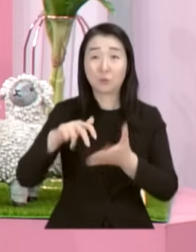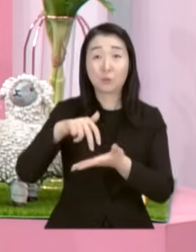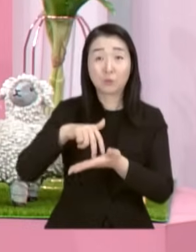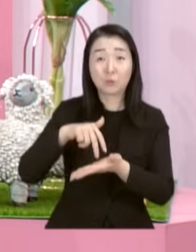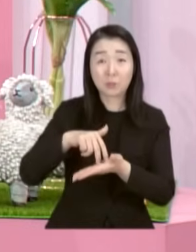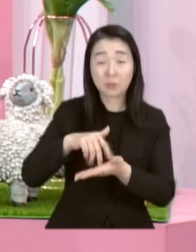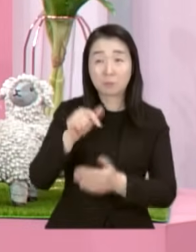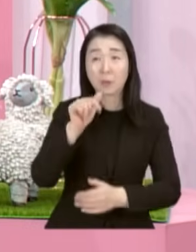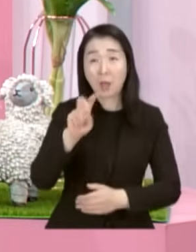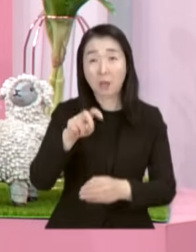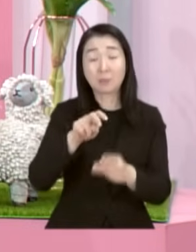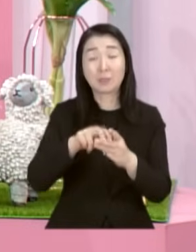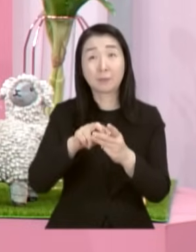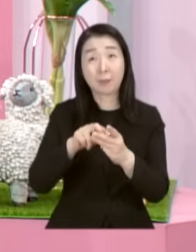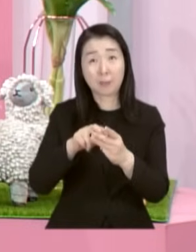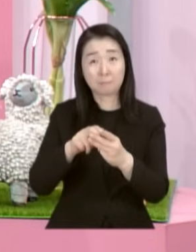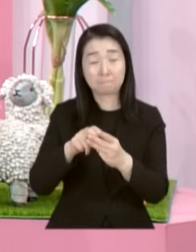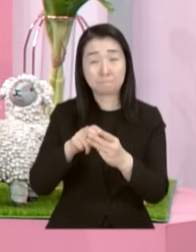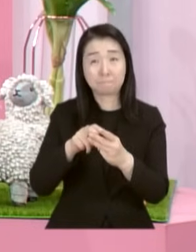국립암센터에 의뢰를 했더니